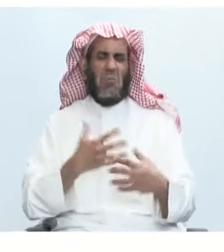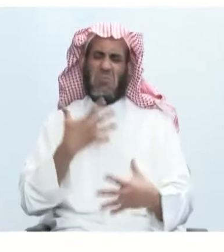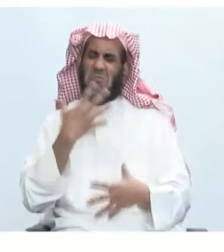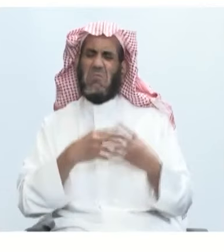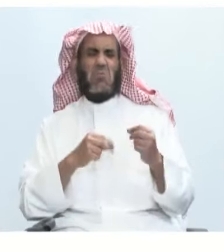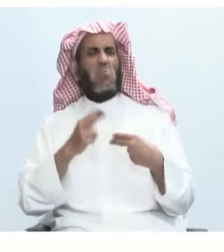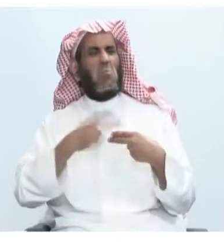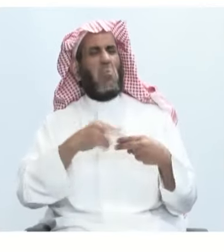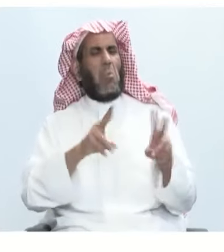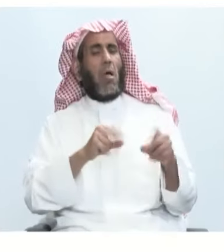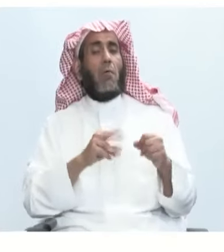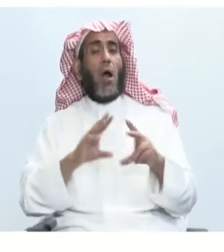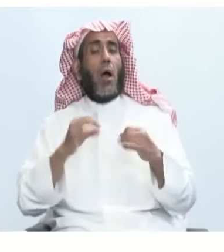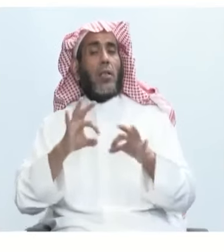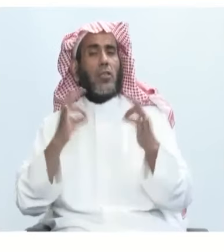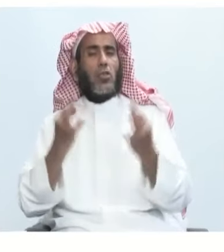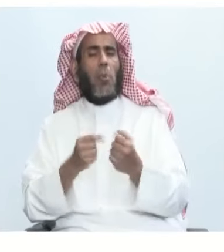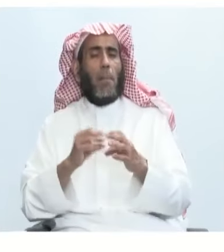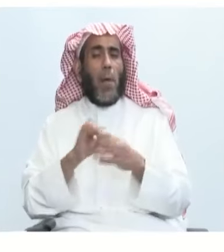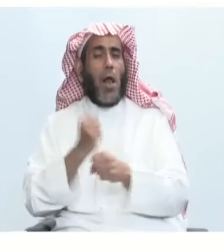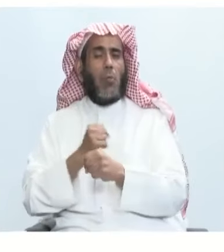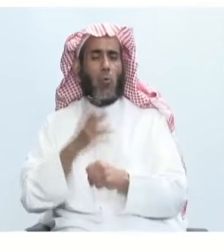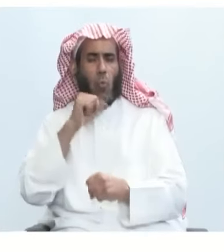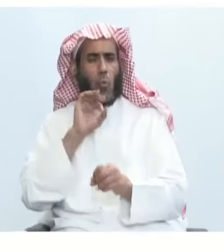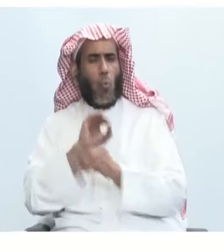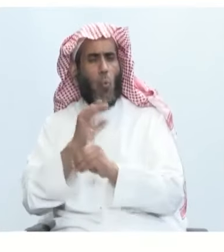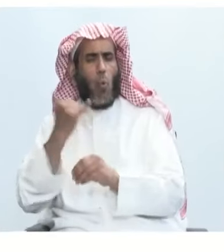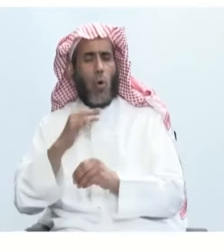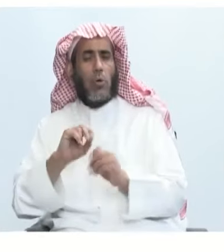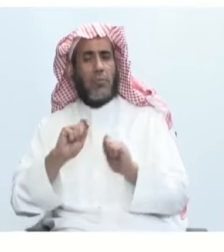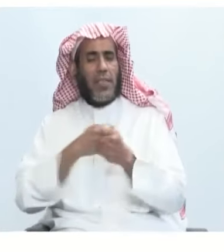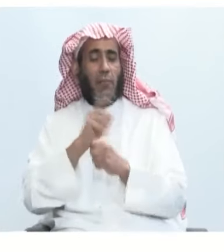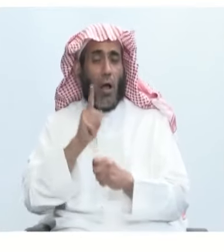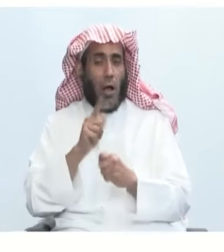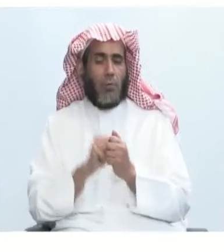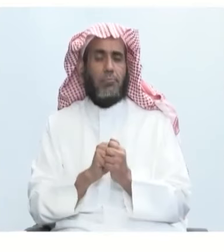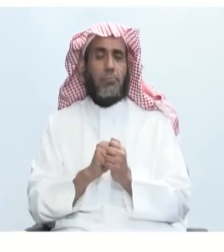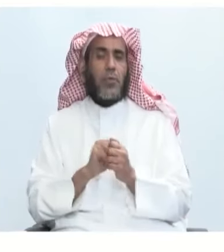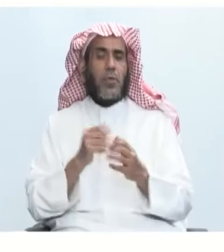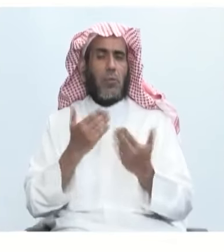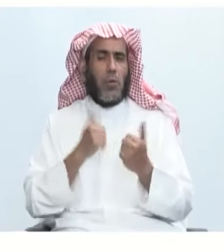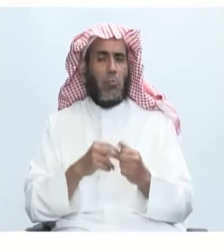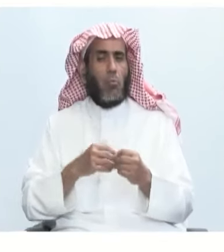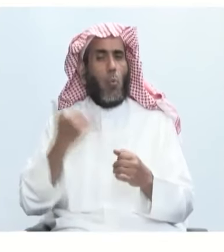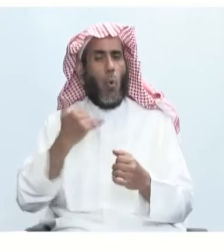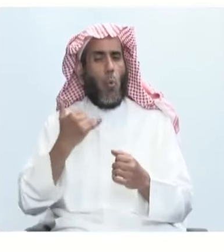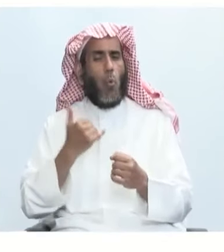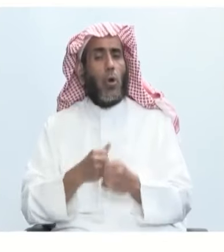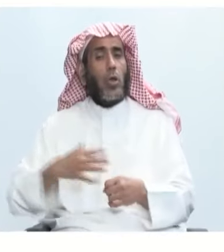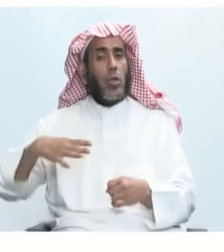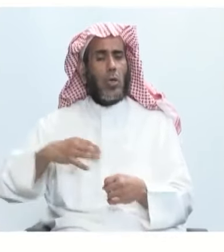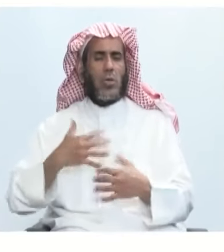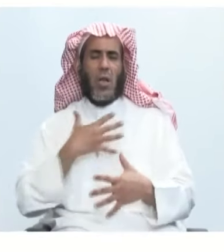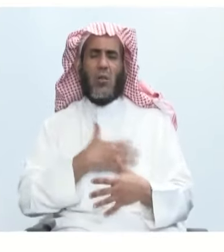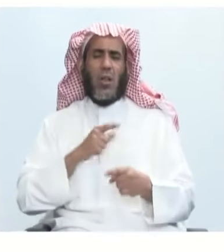والمعارضه فعقد اجتماعا بموظفيه لاقناعهم بضروره ما يدعو اليه من تعديلات فقال عندما تسلمت مهام مهمات الاداره